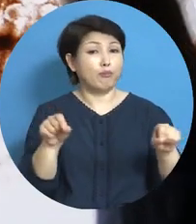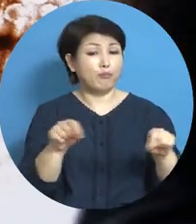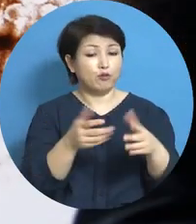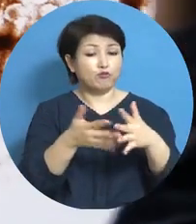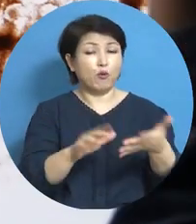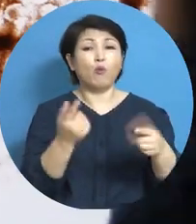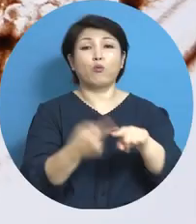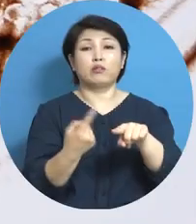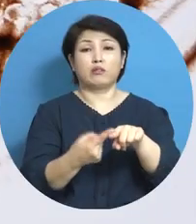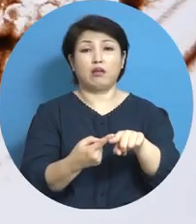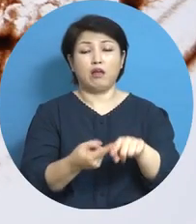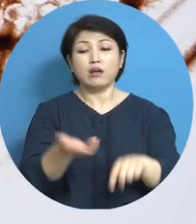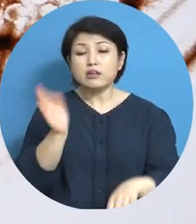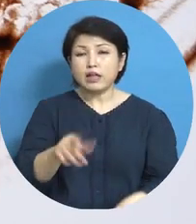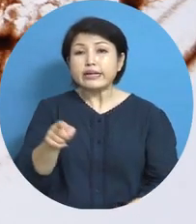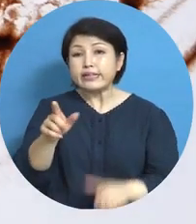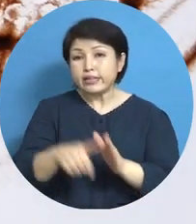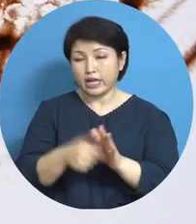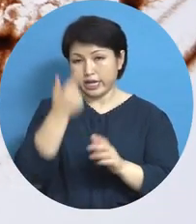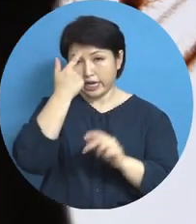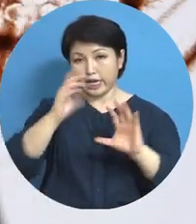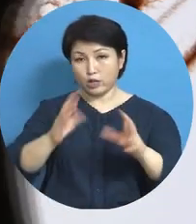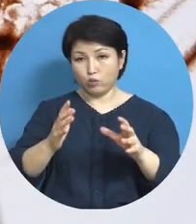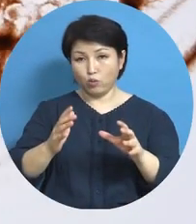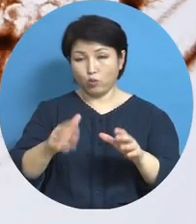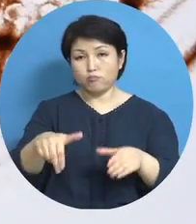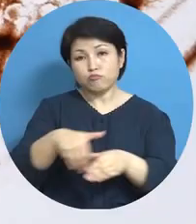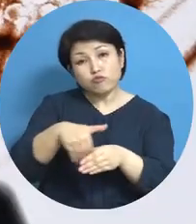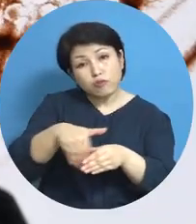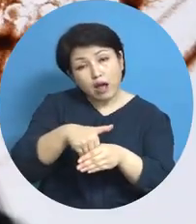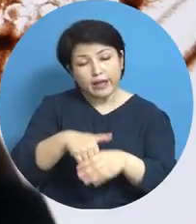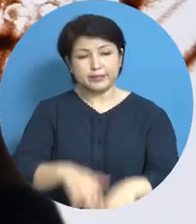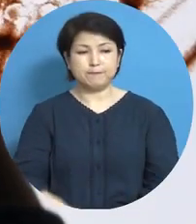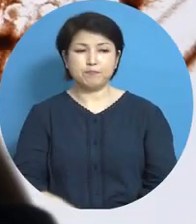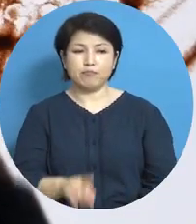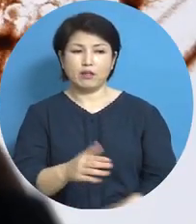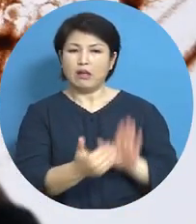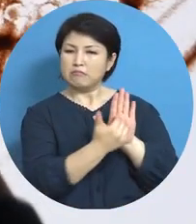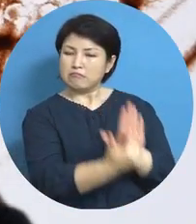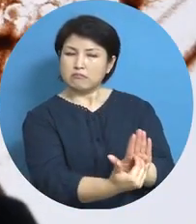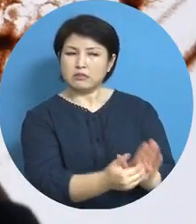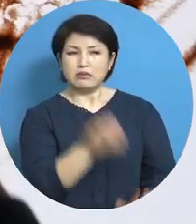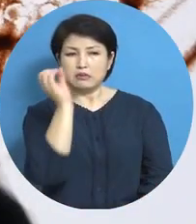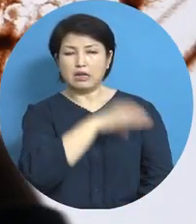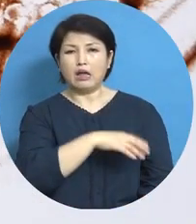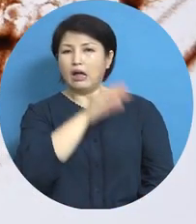거에 대해서는 그냥 거절하는 것은 예의가 아닌가 봐요.